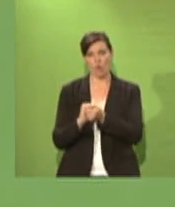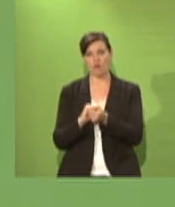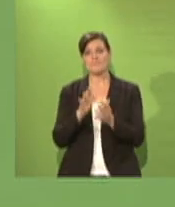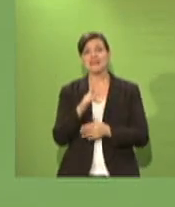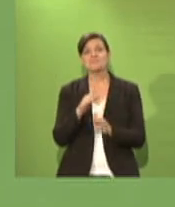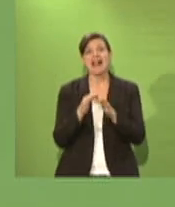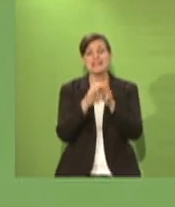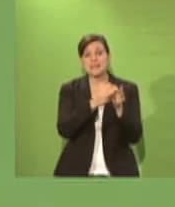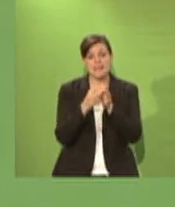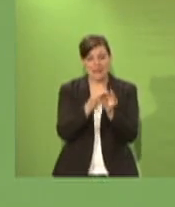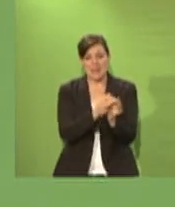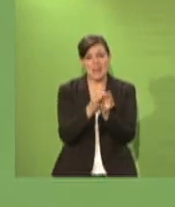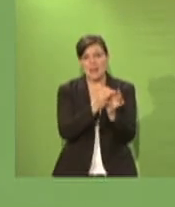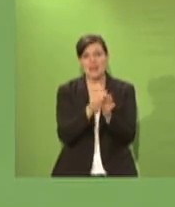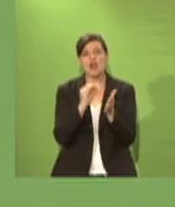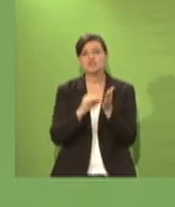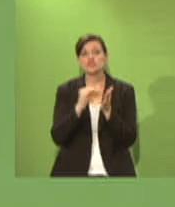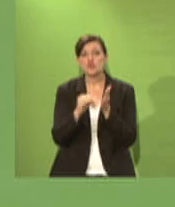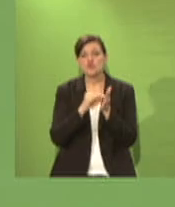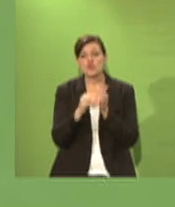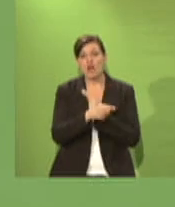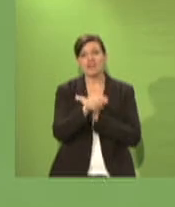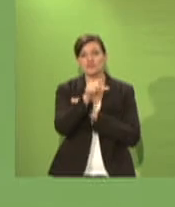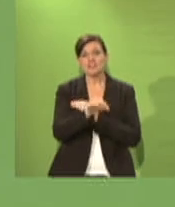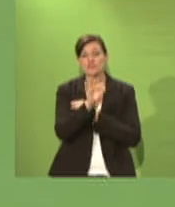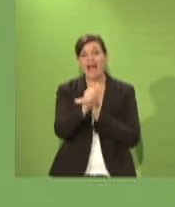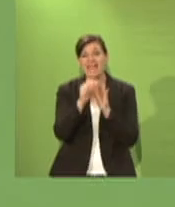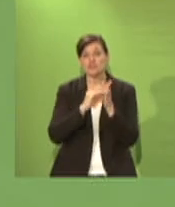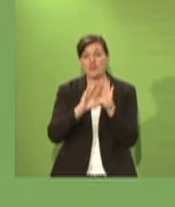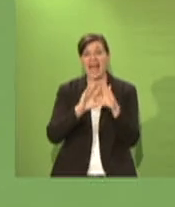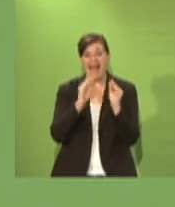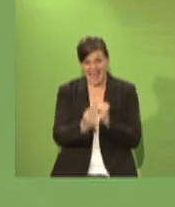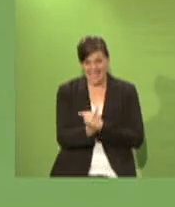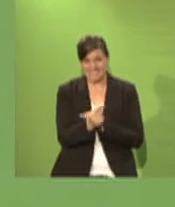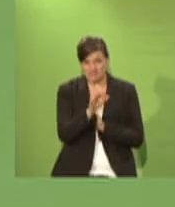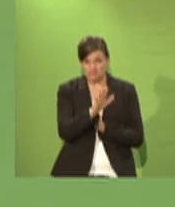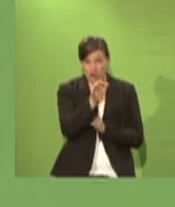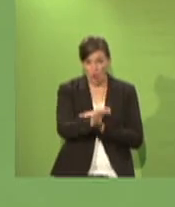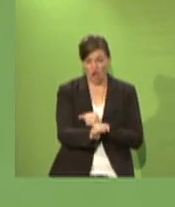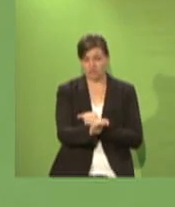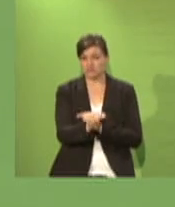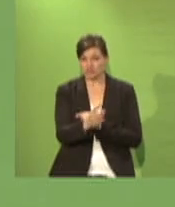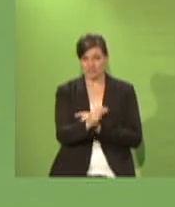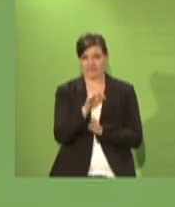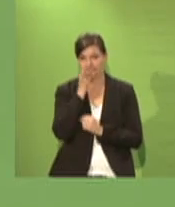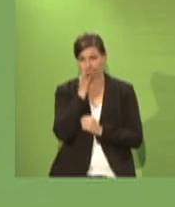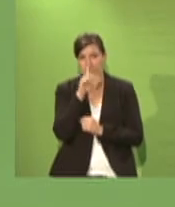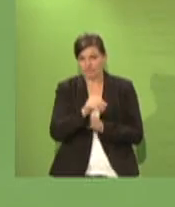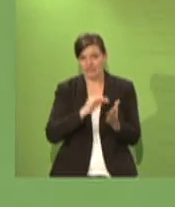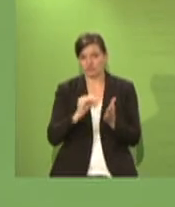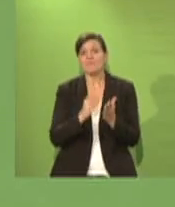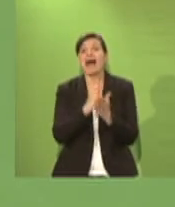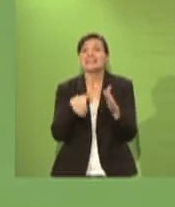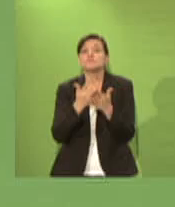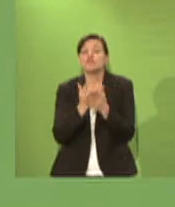kleineren Gemeinden nicht mehr genug Schülerpotenzial haben für eine Schule allein an ihrem Ort. Aber wir haben schon Kooperation,